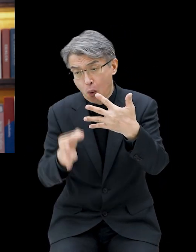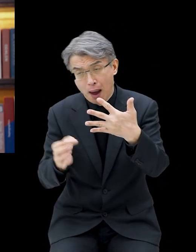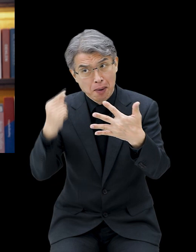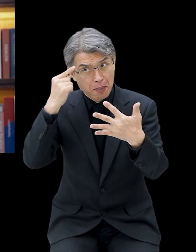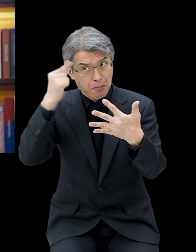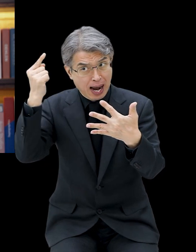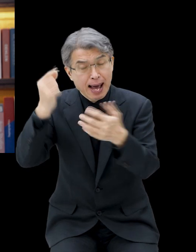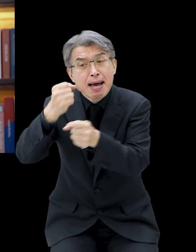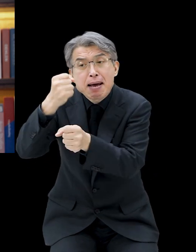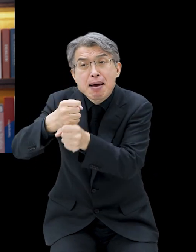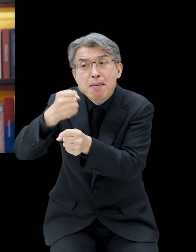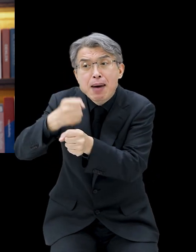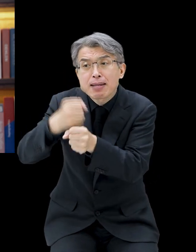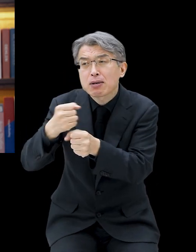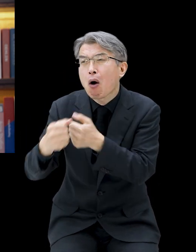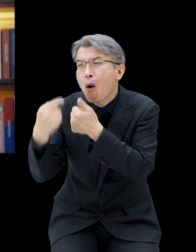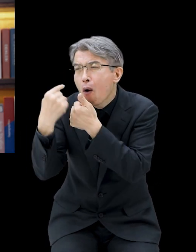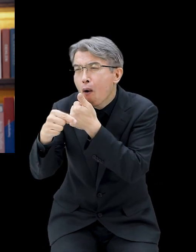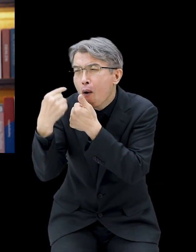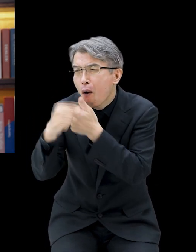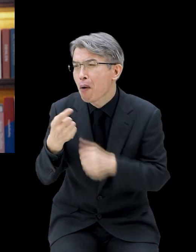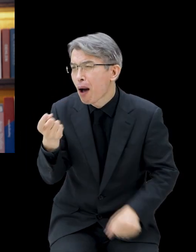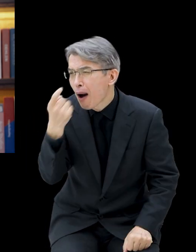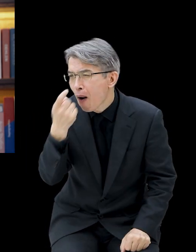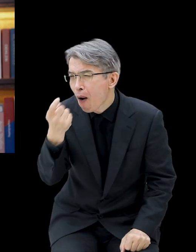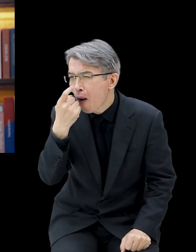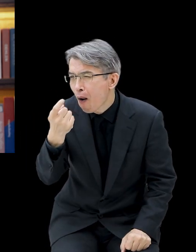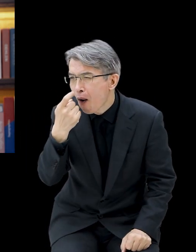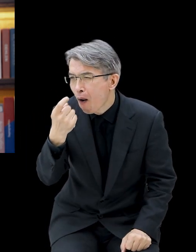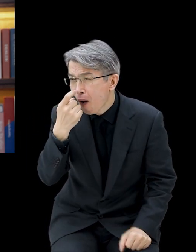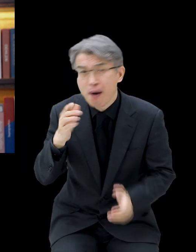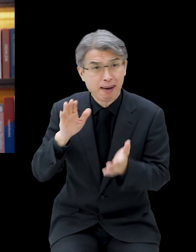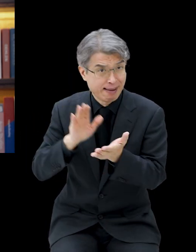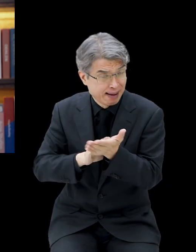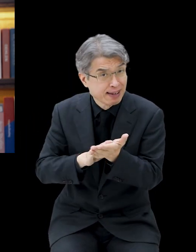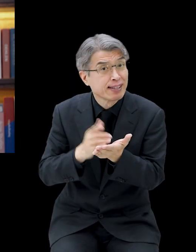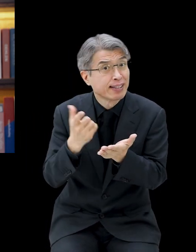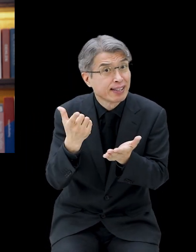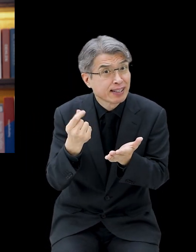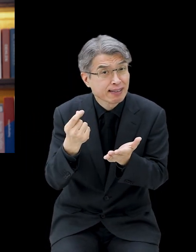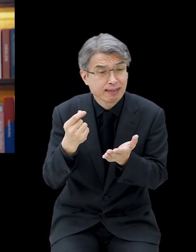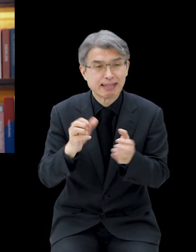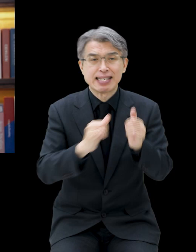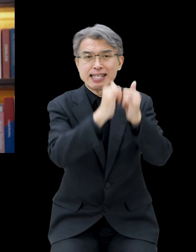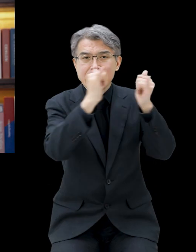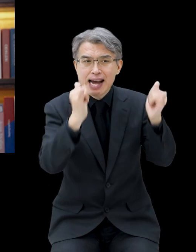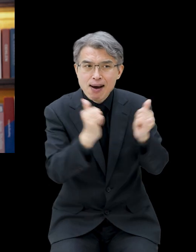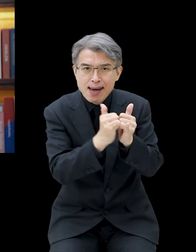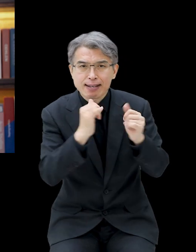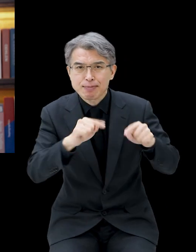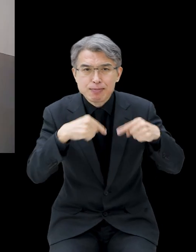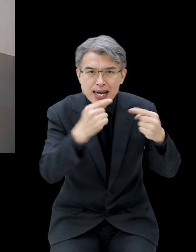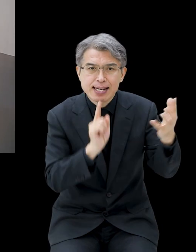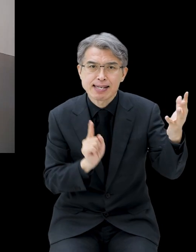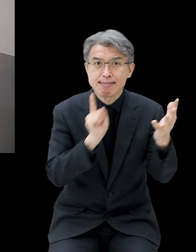개발하는 그 프로그램 언어 교육도 좀 받고 하면서 중고등학교는 보냈고요. 사회에 나와서 다시